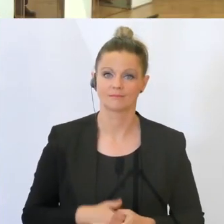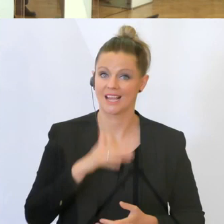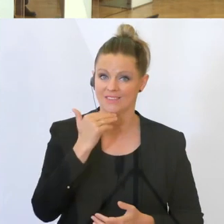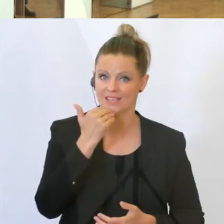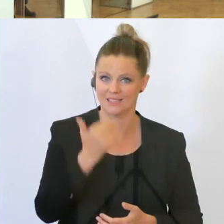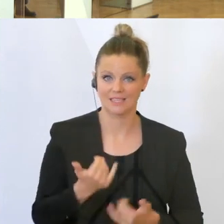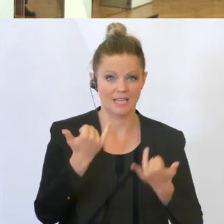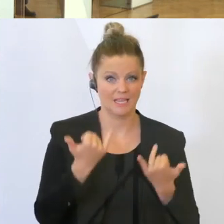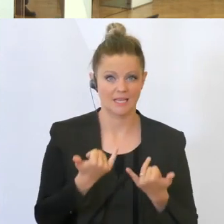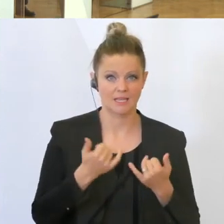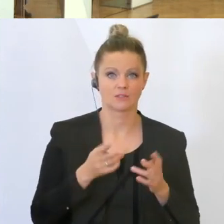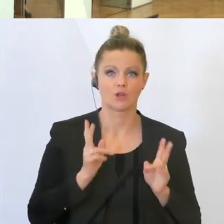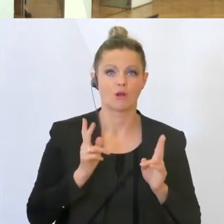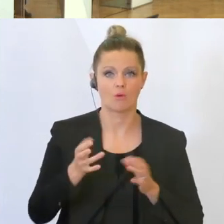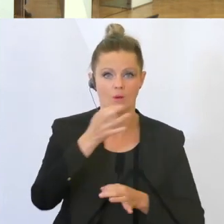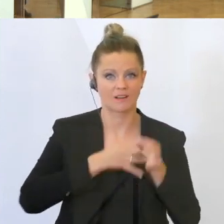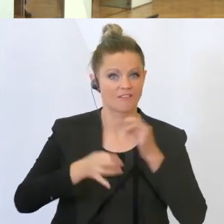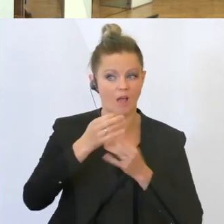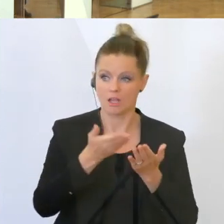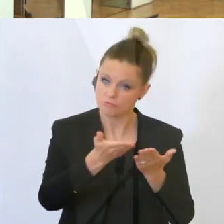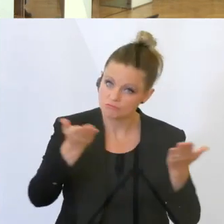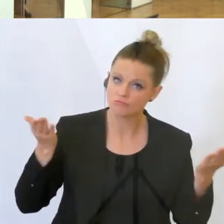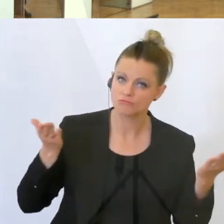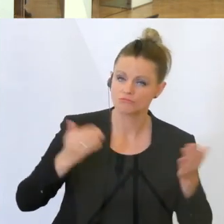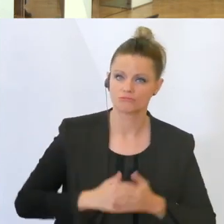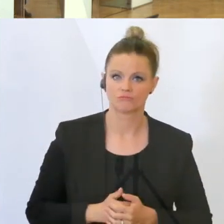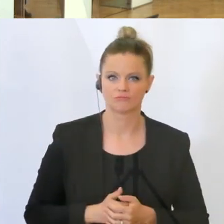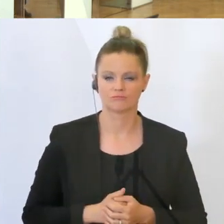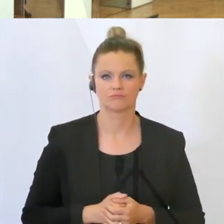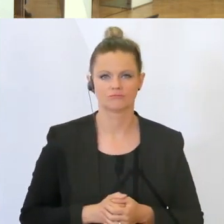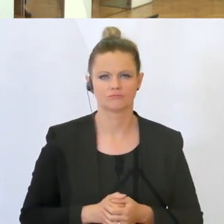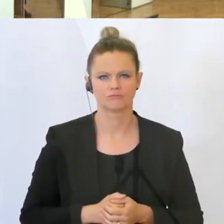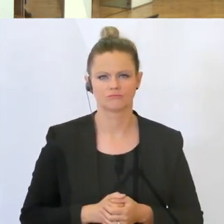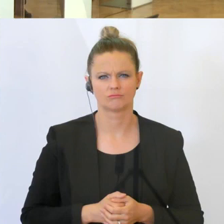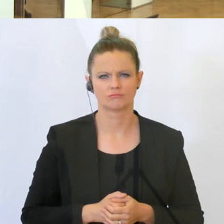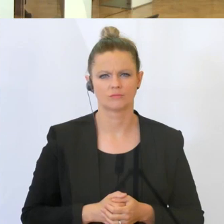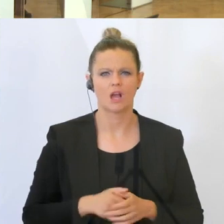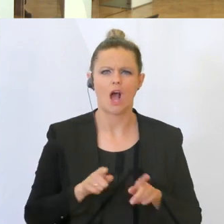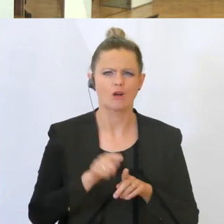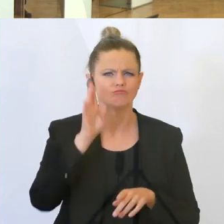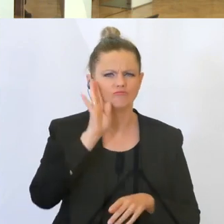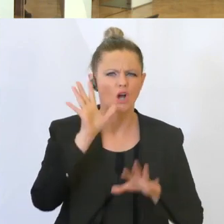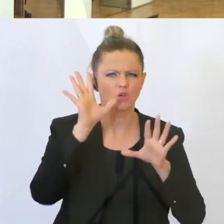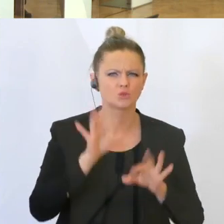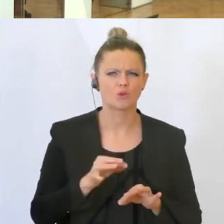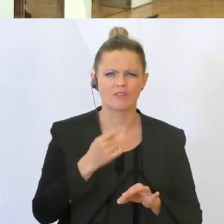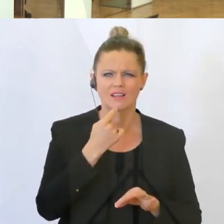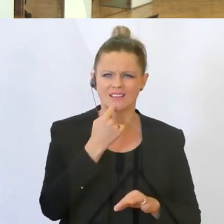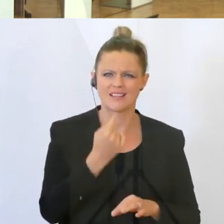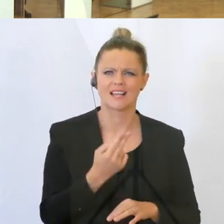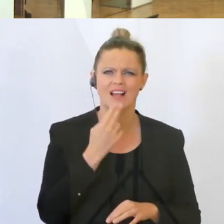Vielen Dank. Dann kommen wir jetzt zum Fragenteil. Wir laden Sie ein, Fragen zu stellen, verbunden mit der Frage zu sagen, an wen Sie die Fragen